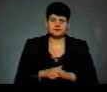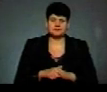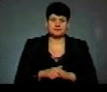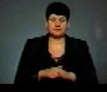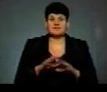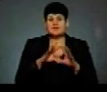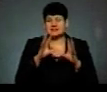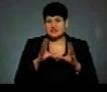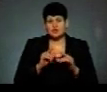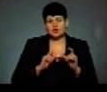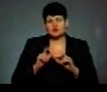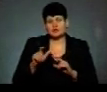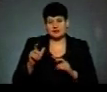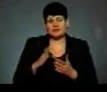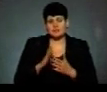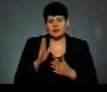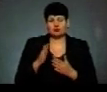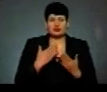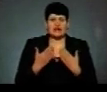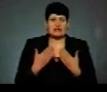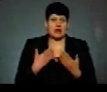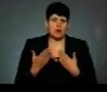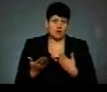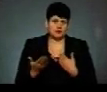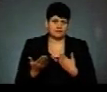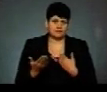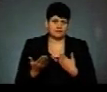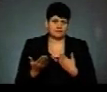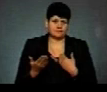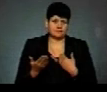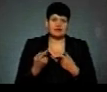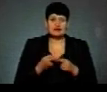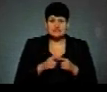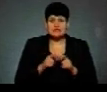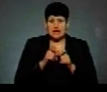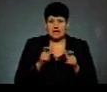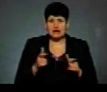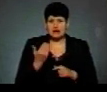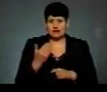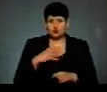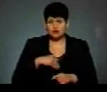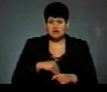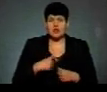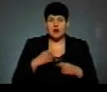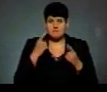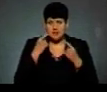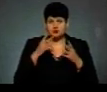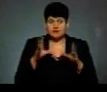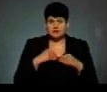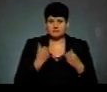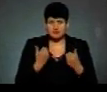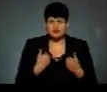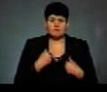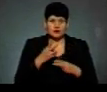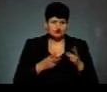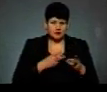Взагалі, студентам, як на мене, має бути діалог. І це крик їхньої душі. Я плачу разом з ними, вони мають до мене